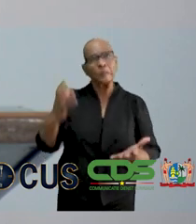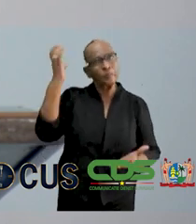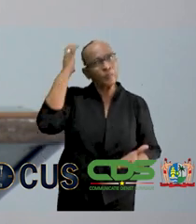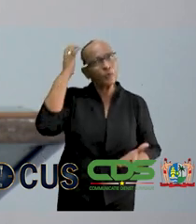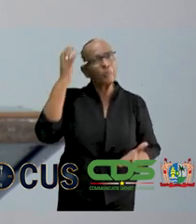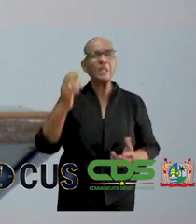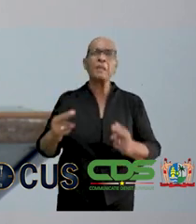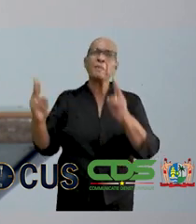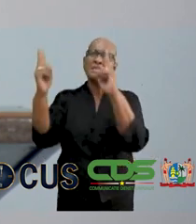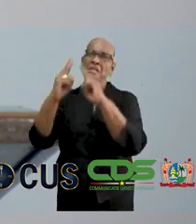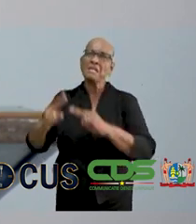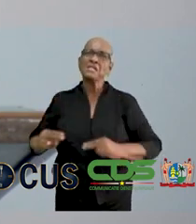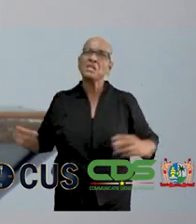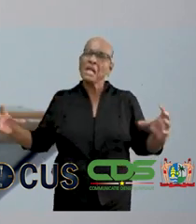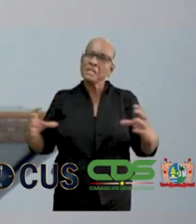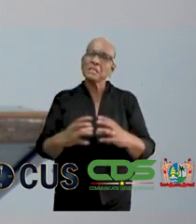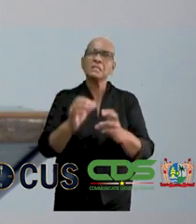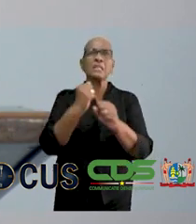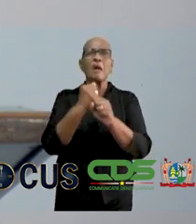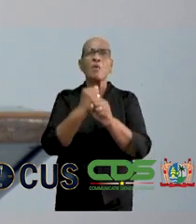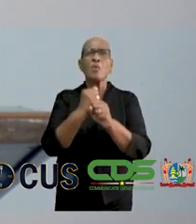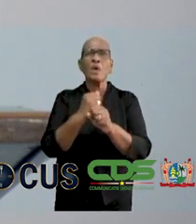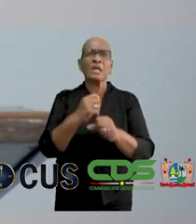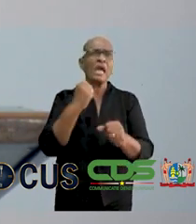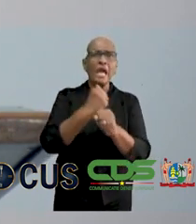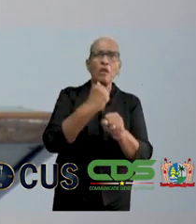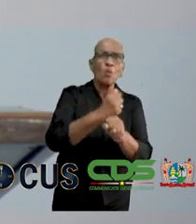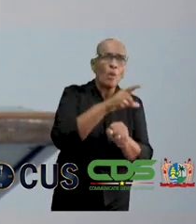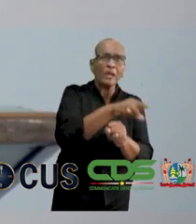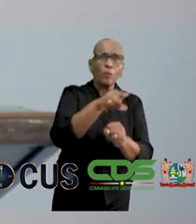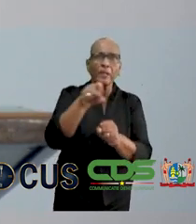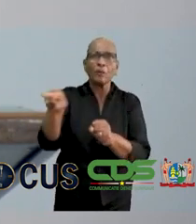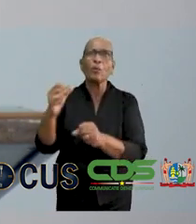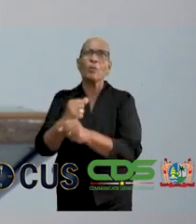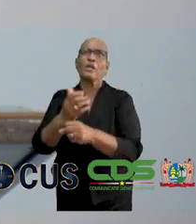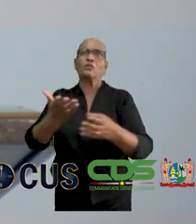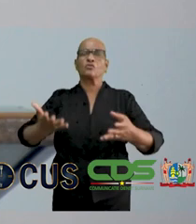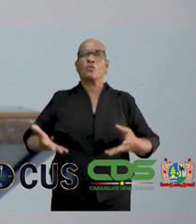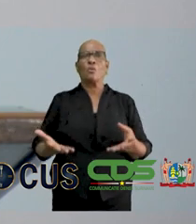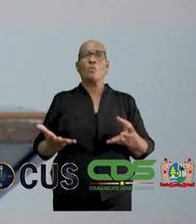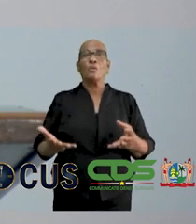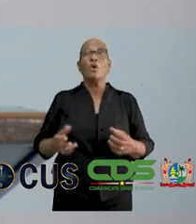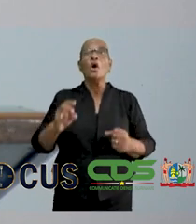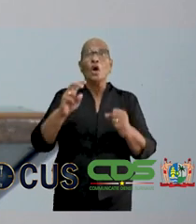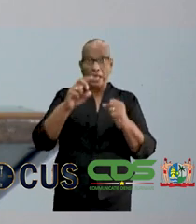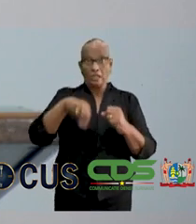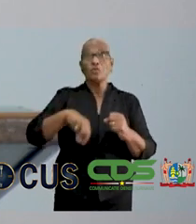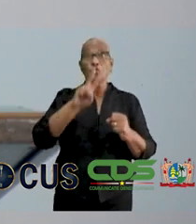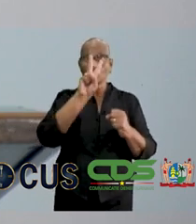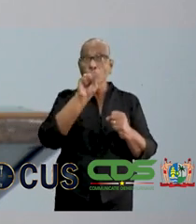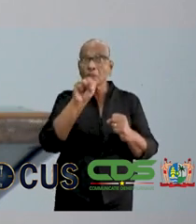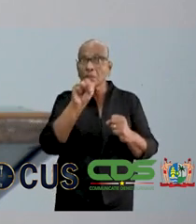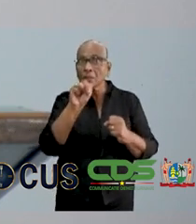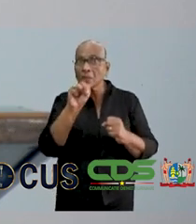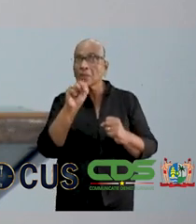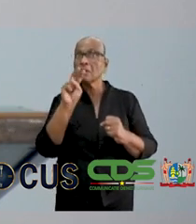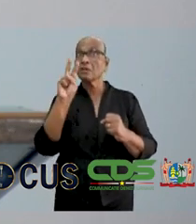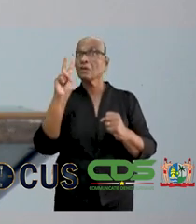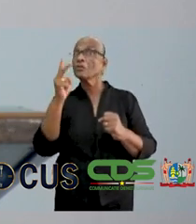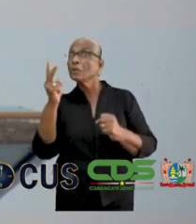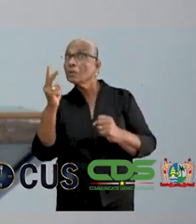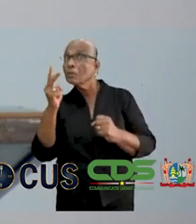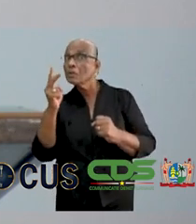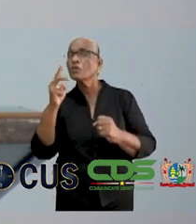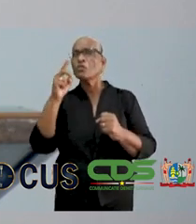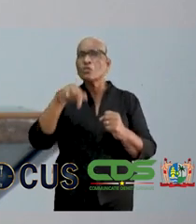internationale samenwerking en operaties hebben we gestart. En 2022 gaan we eigenlijk is in